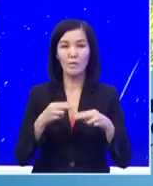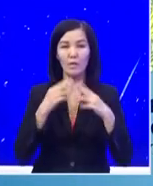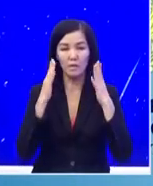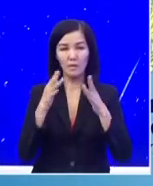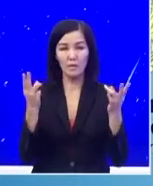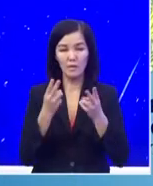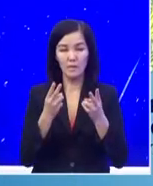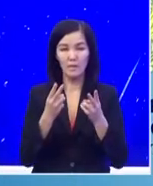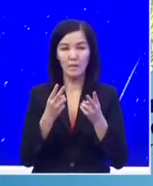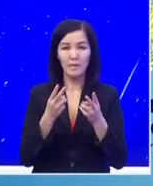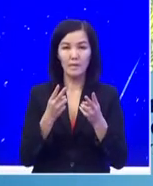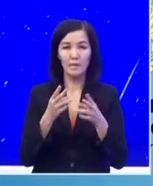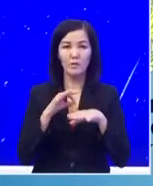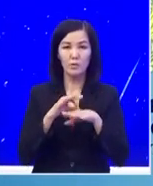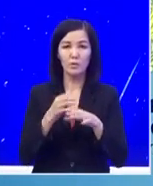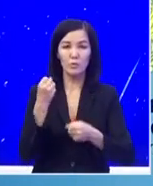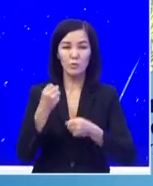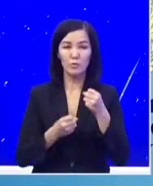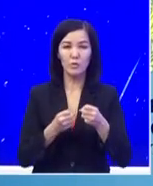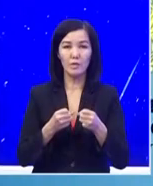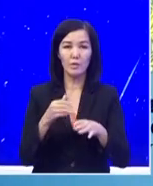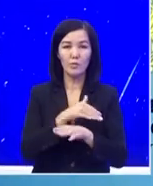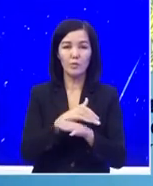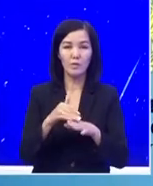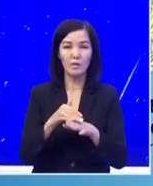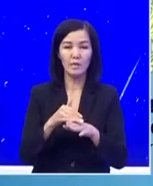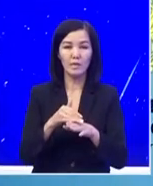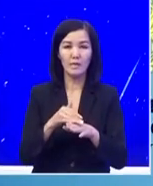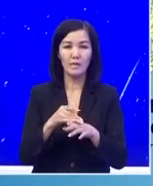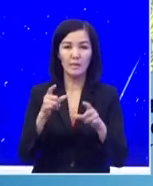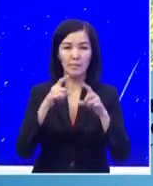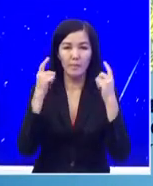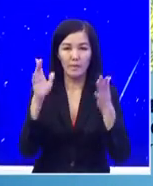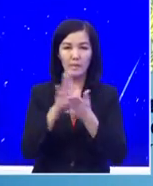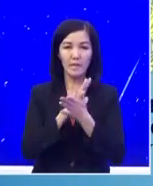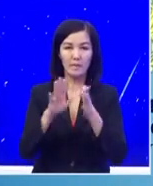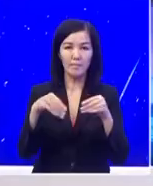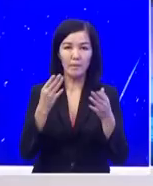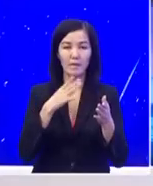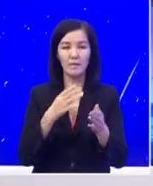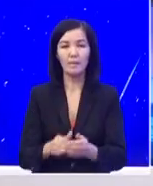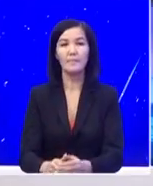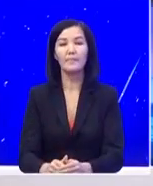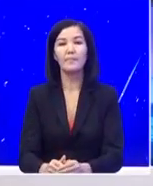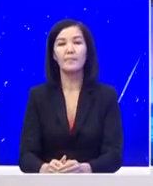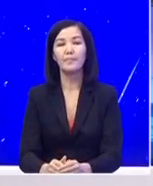естеріне салу мақсатында жүргізушілер және көшеде өтетін азаматтарға бетперде таратуда.